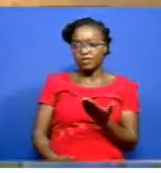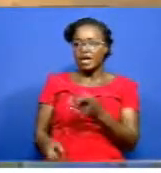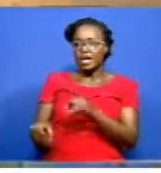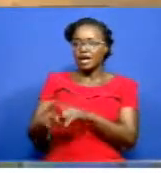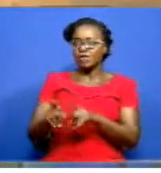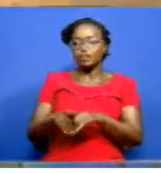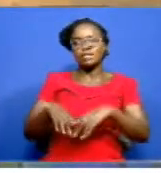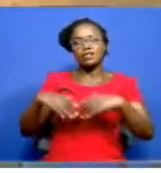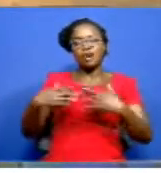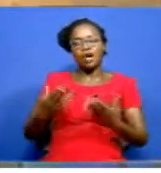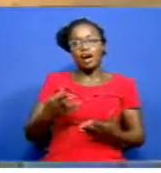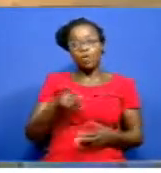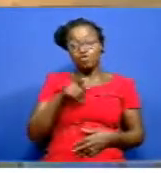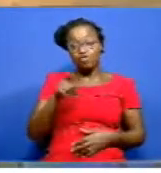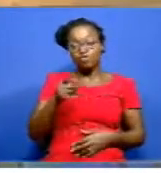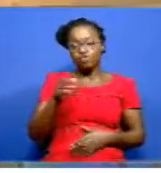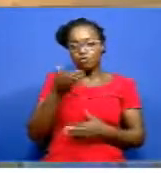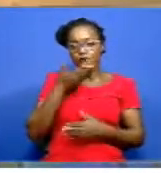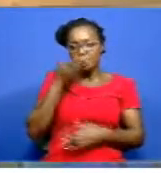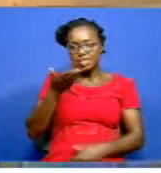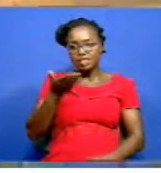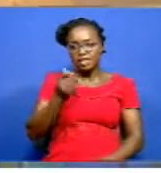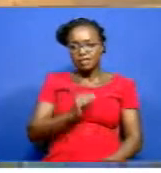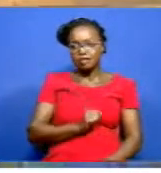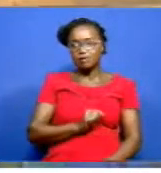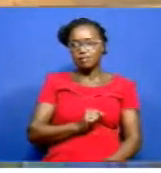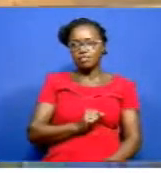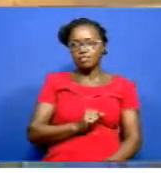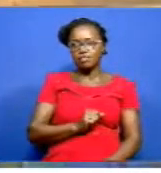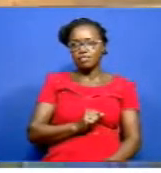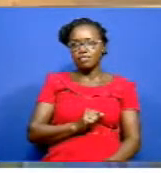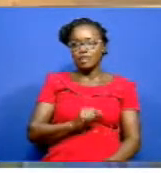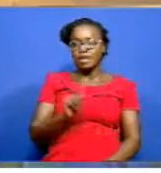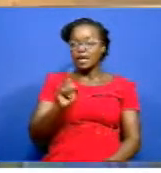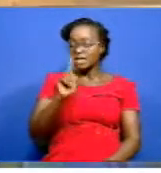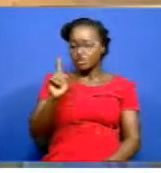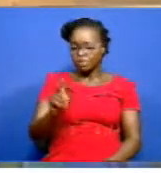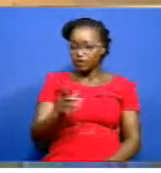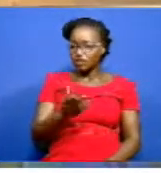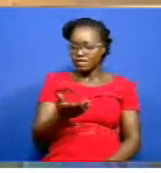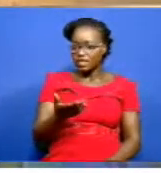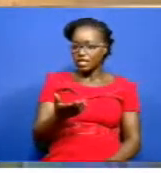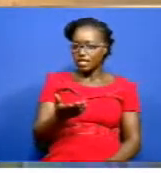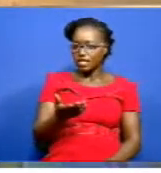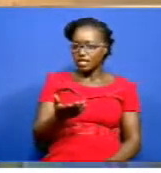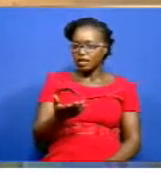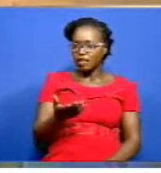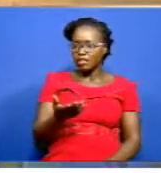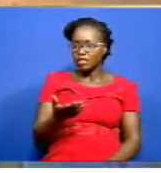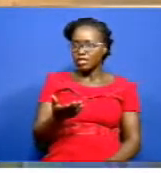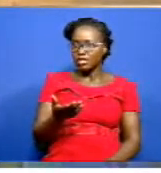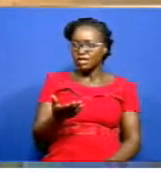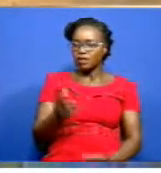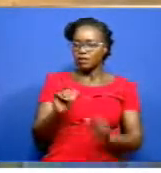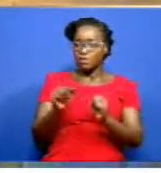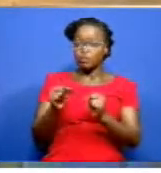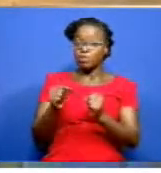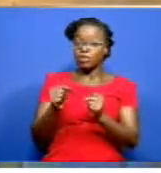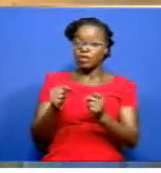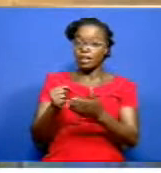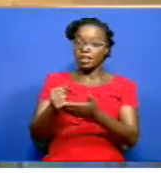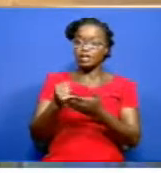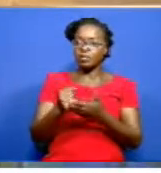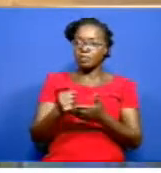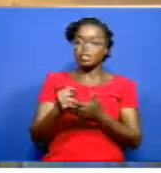venye tumekukagua. Na hizo maswali. So tumeweka hizo maswali na wewe inaweza tuambia kama